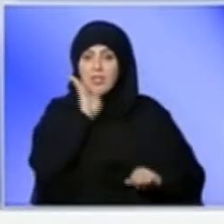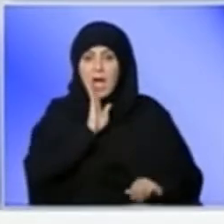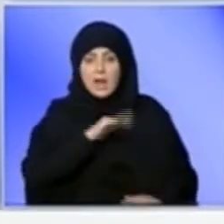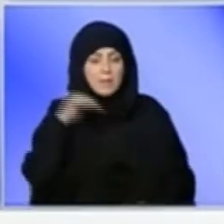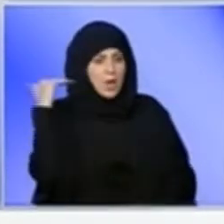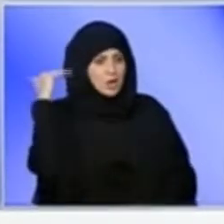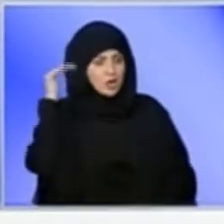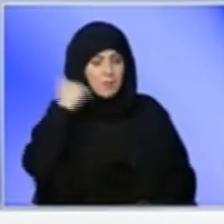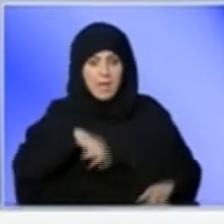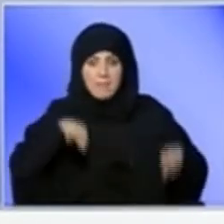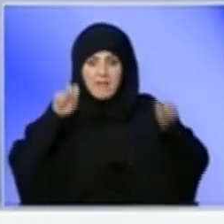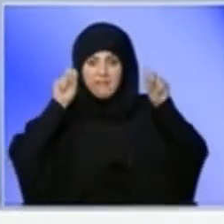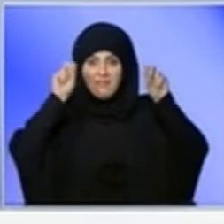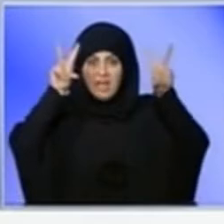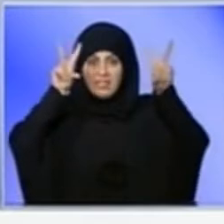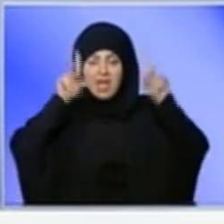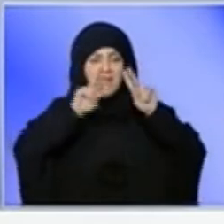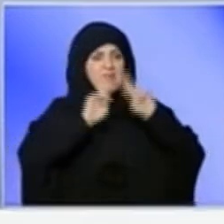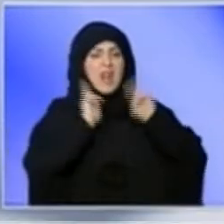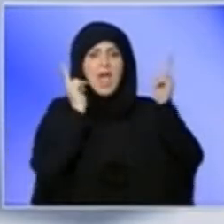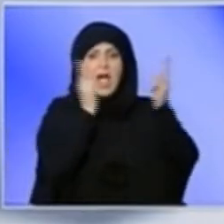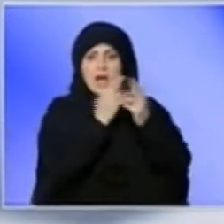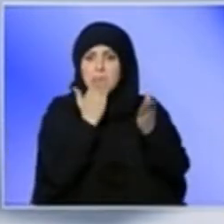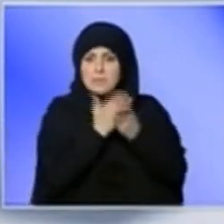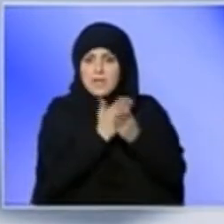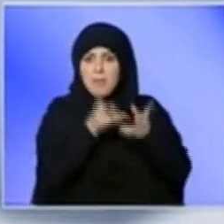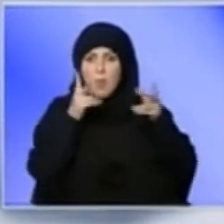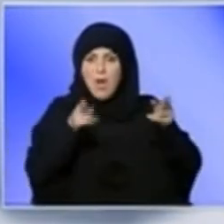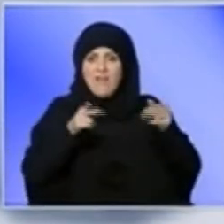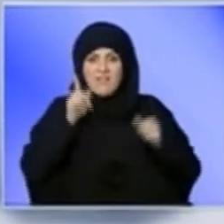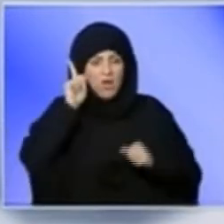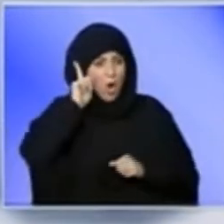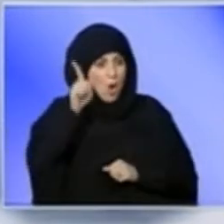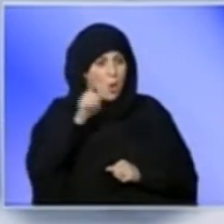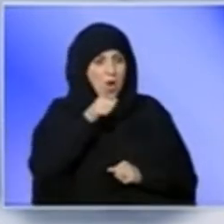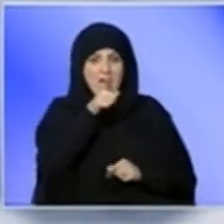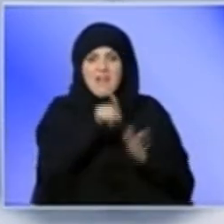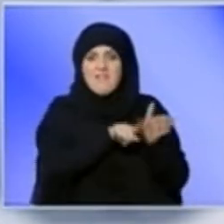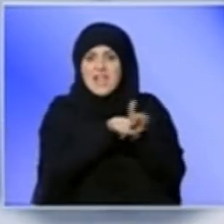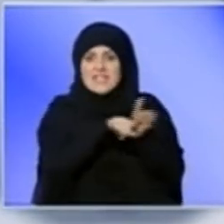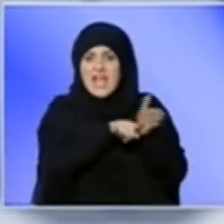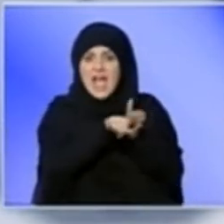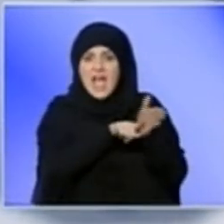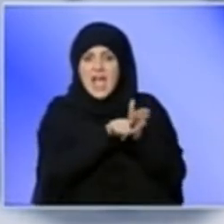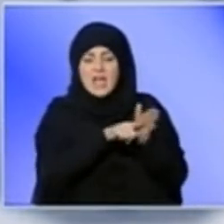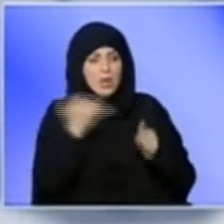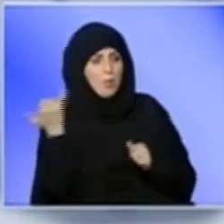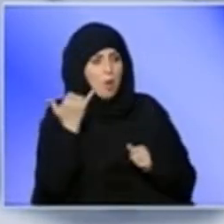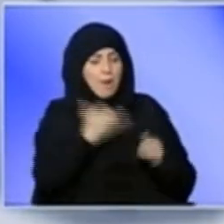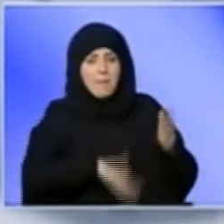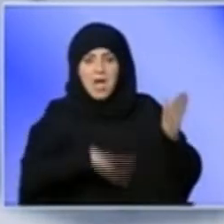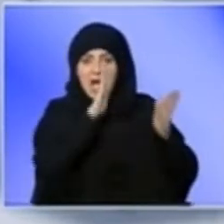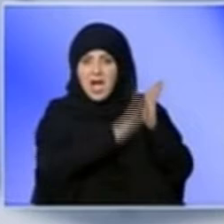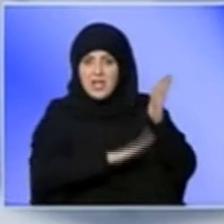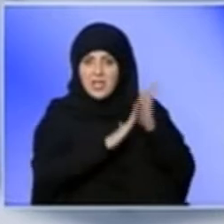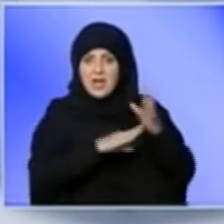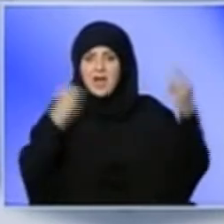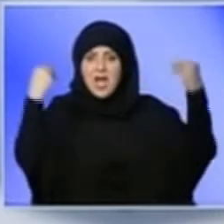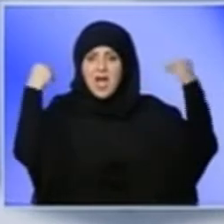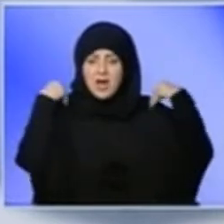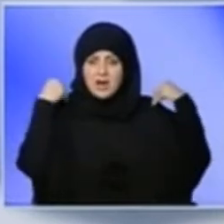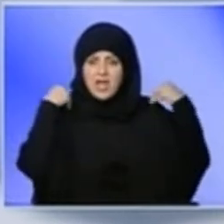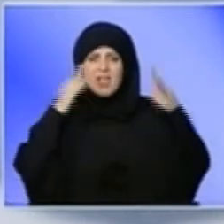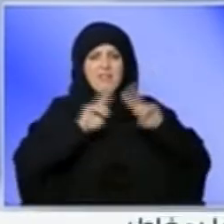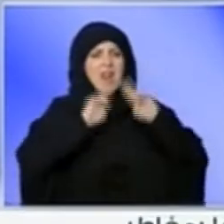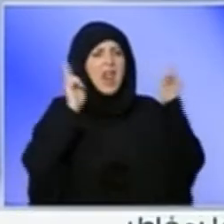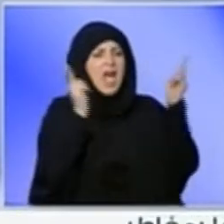الشباب في العالم لمكافحة الفساد عموماً الذي يهدد الرياضة ومبادئها في